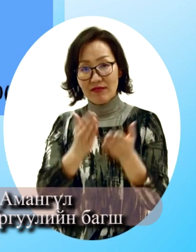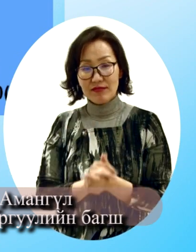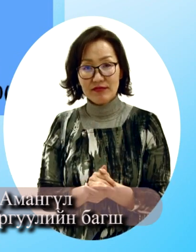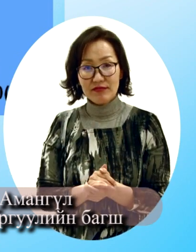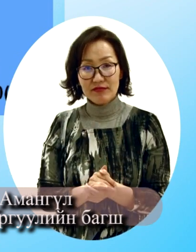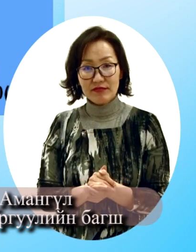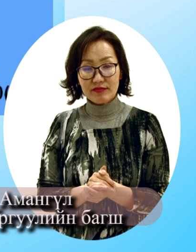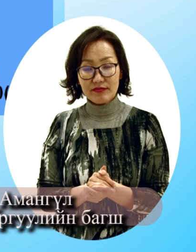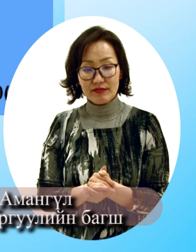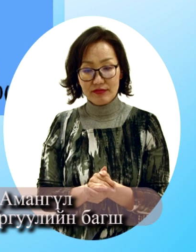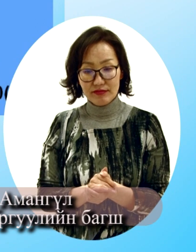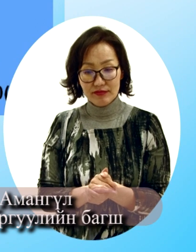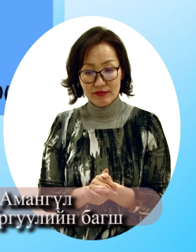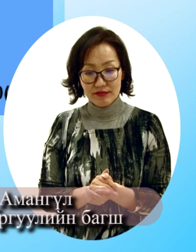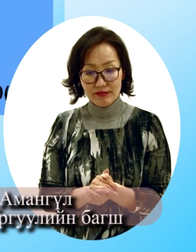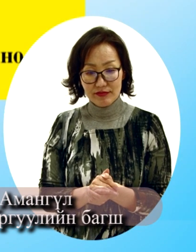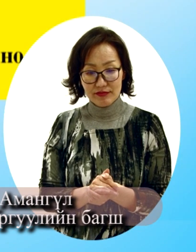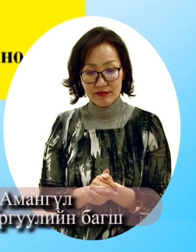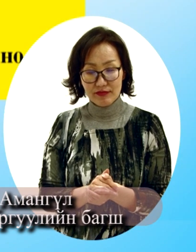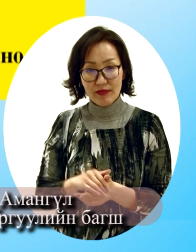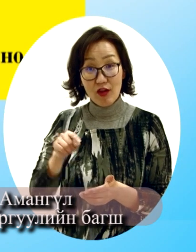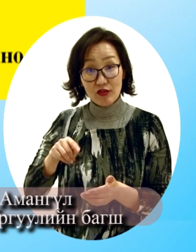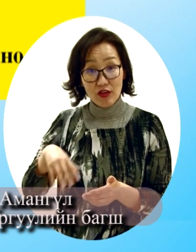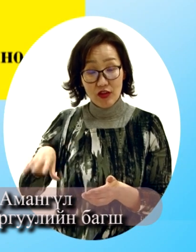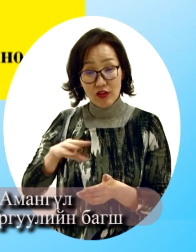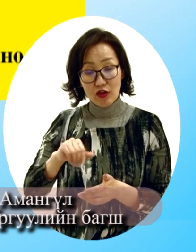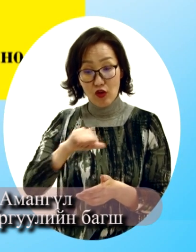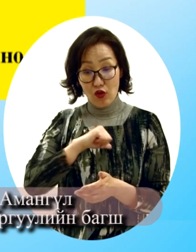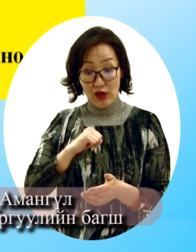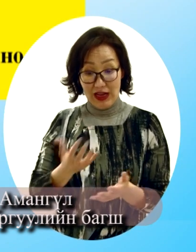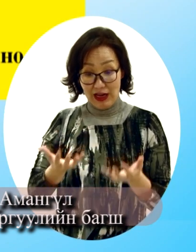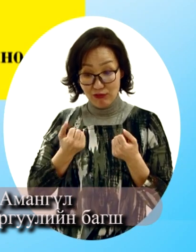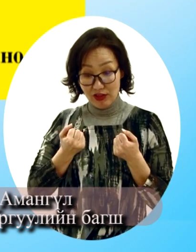аласыңдар. Өздөрүңдү багалай отуруңдар.